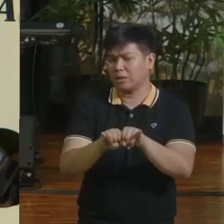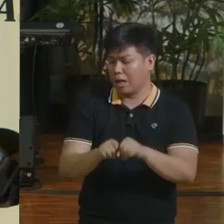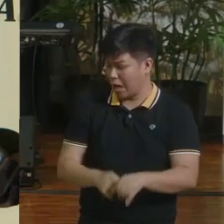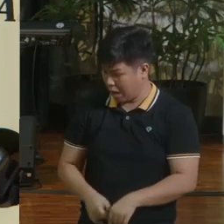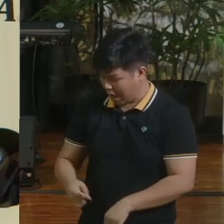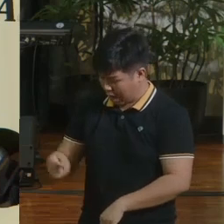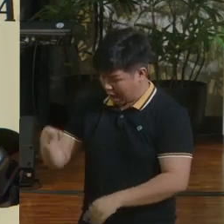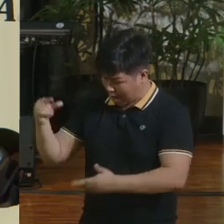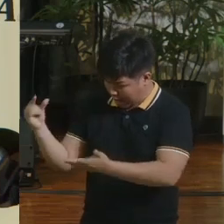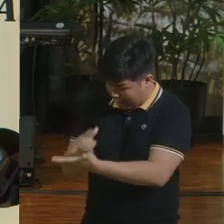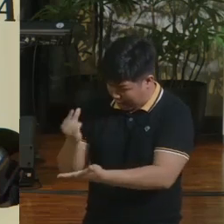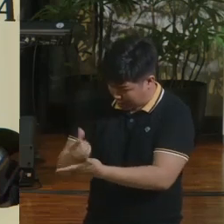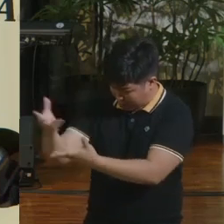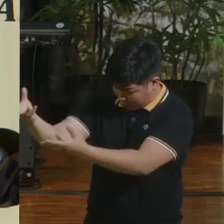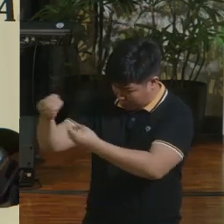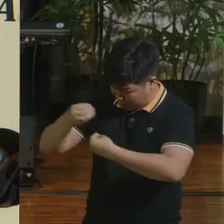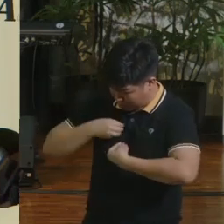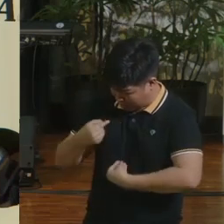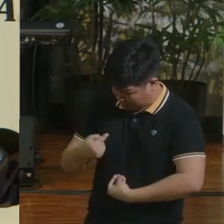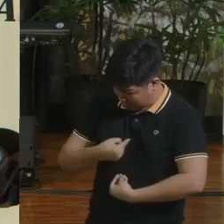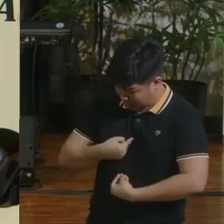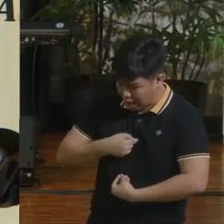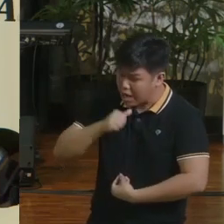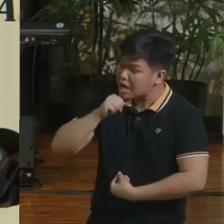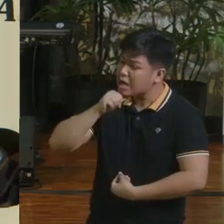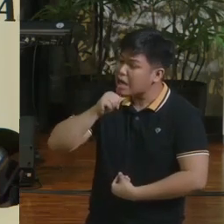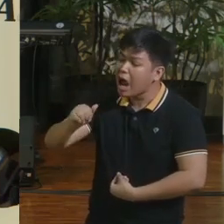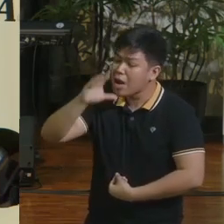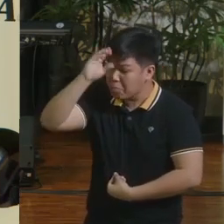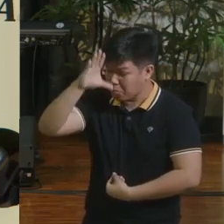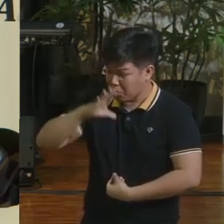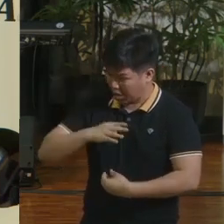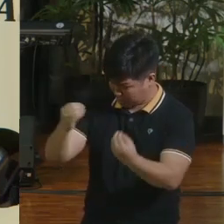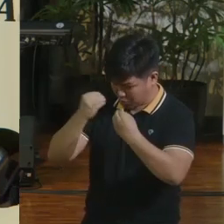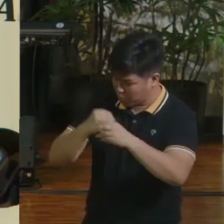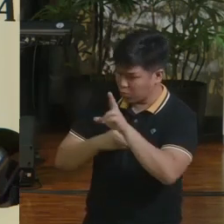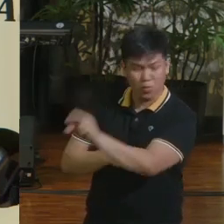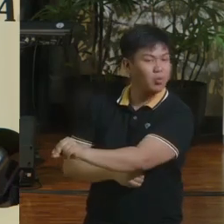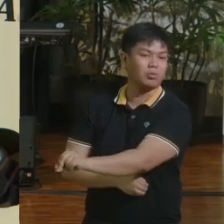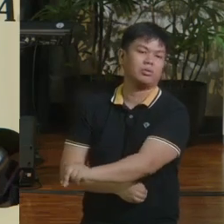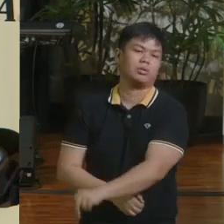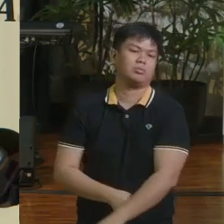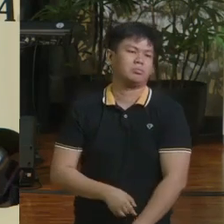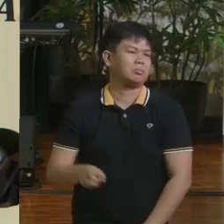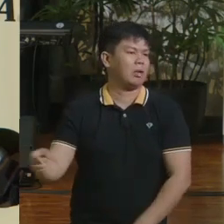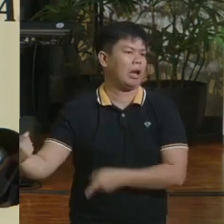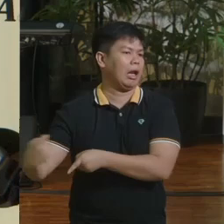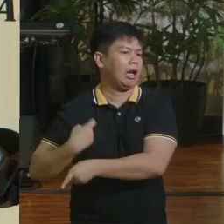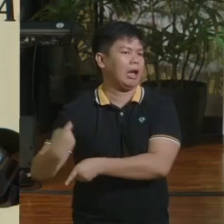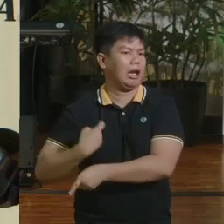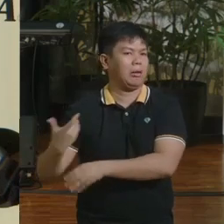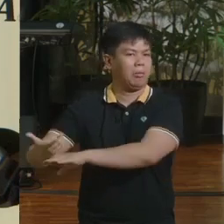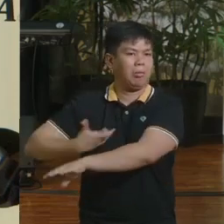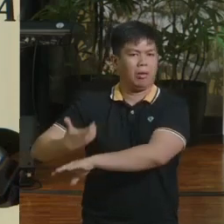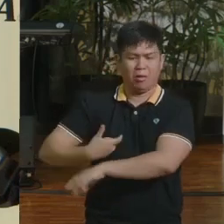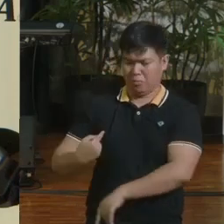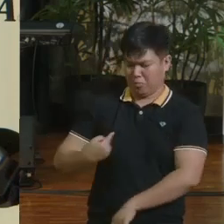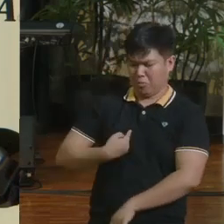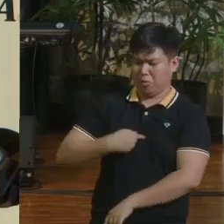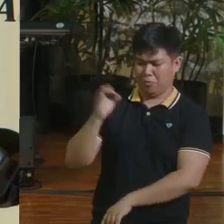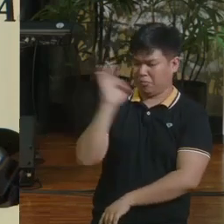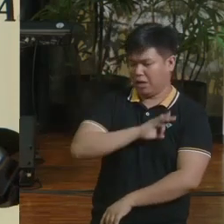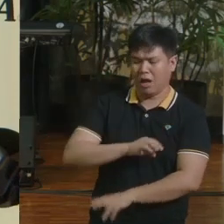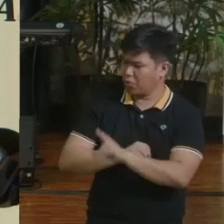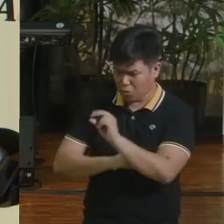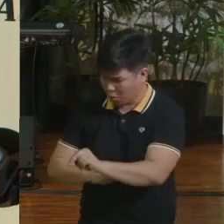the gospel that was preached by me is not man's gospel. Hindi siya nagmula sa tao. Hindi